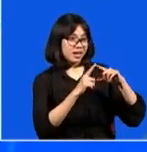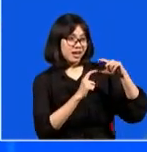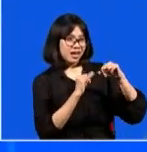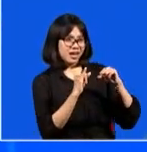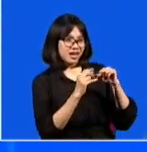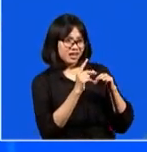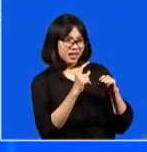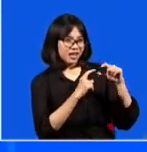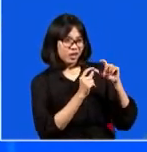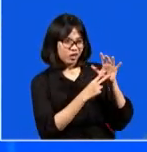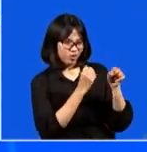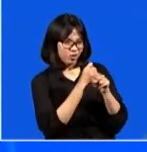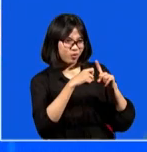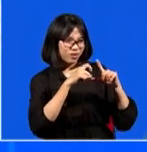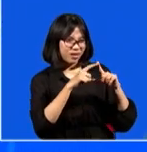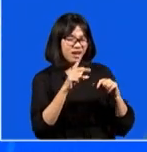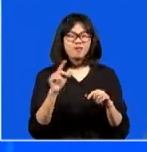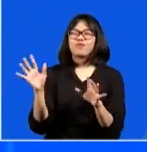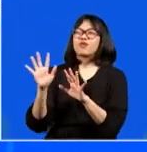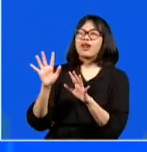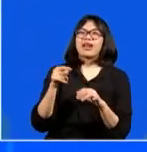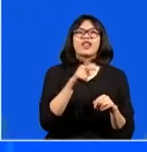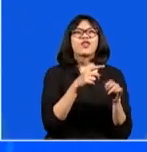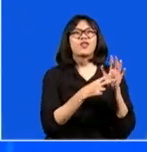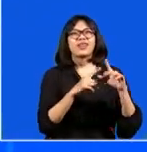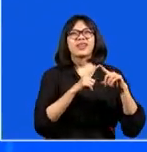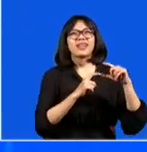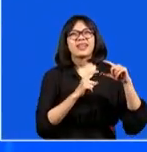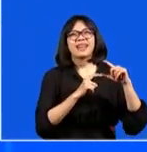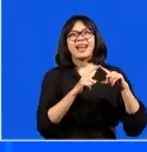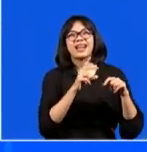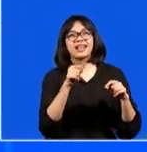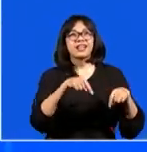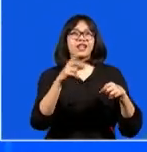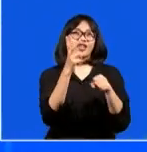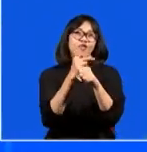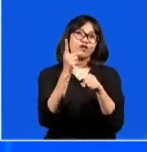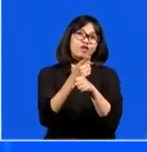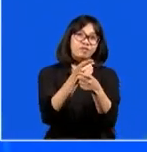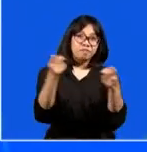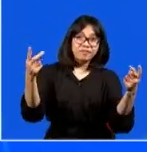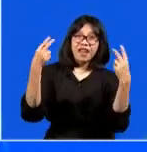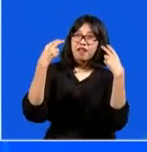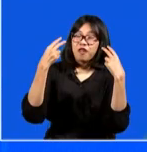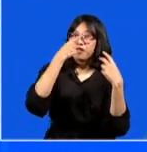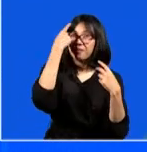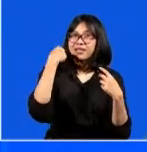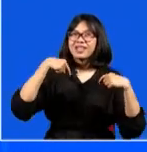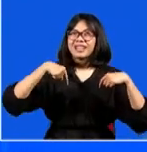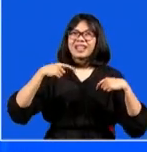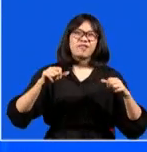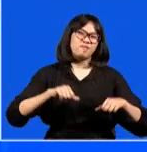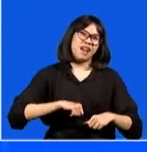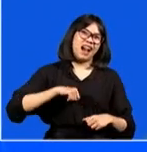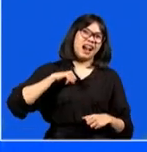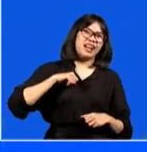ah Nassar baik tapi apapun itu guru-guru yang mungkin sekarang sedang menyaksikan kita mereka mungkin bangga di sana sambil